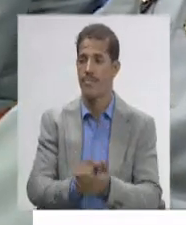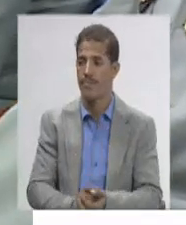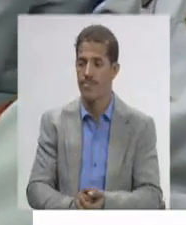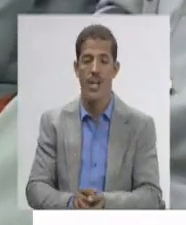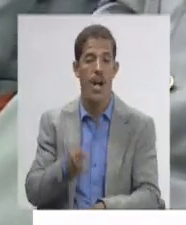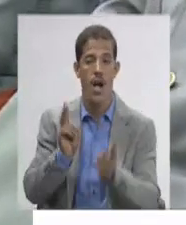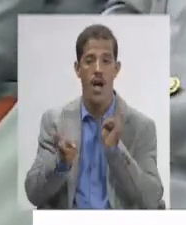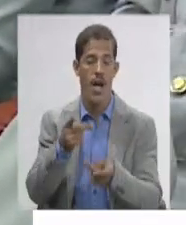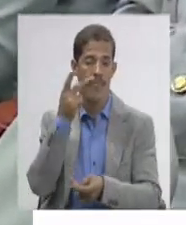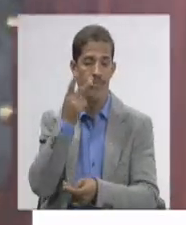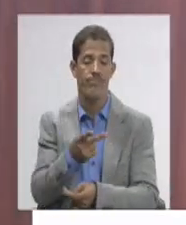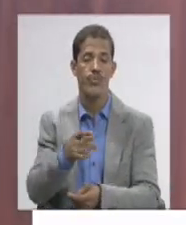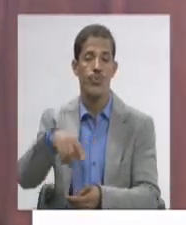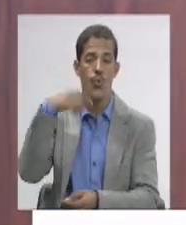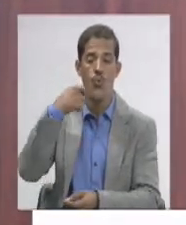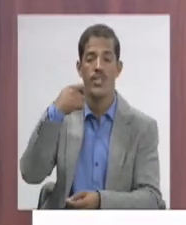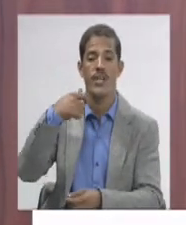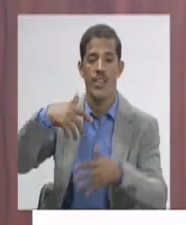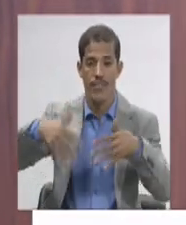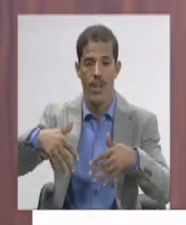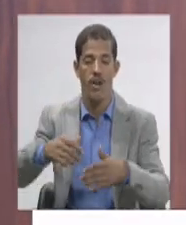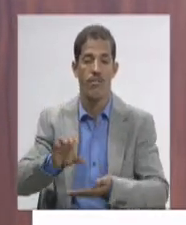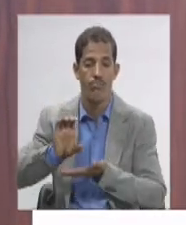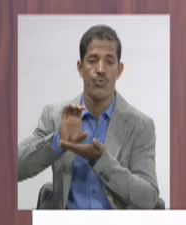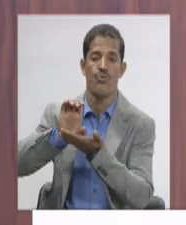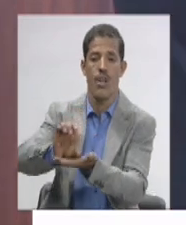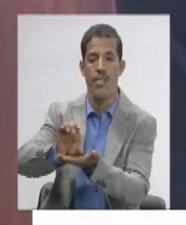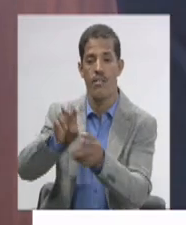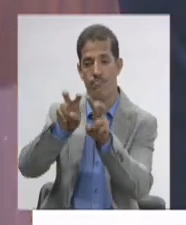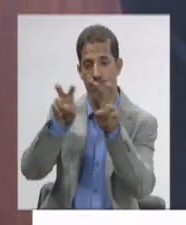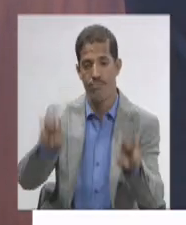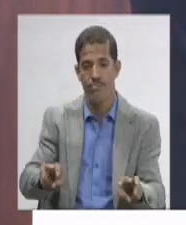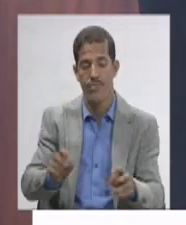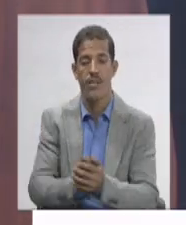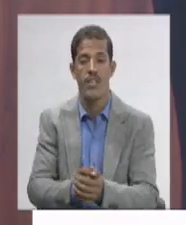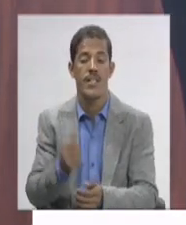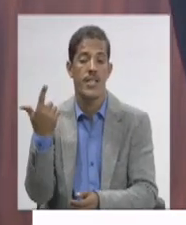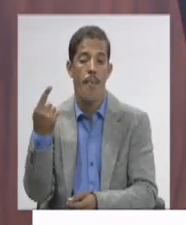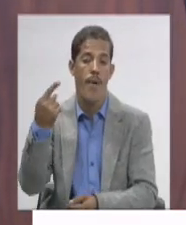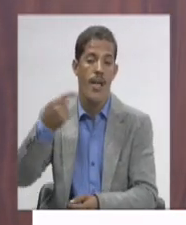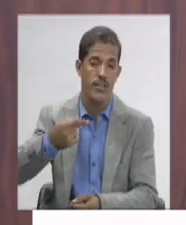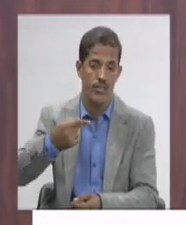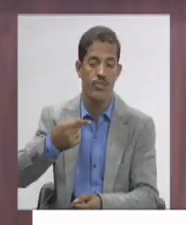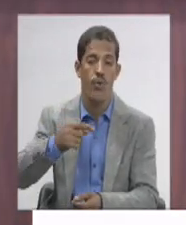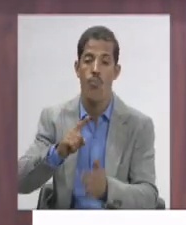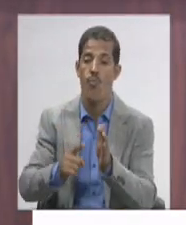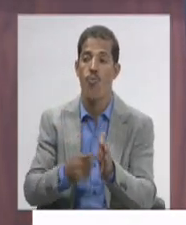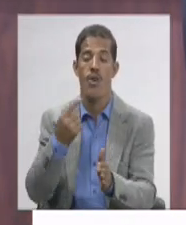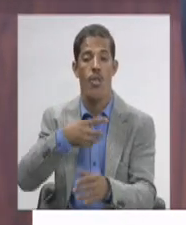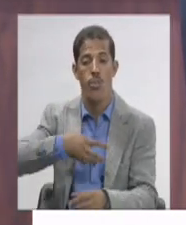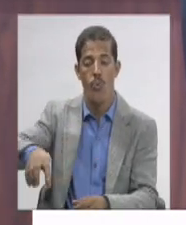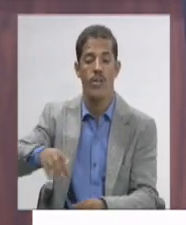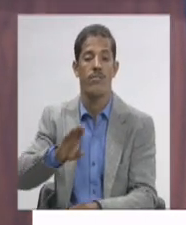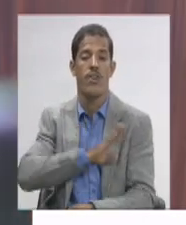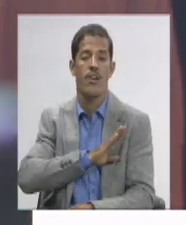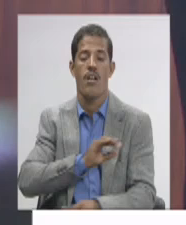قدم وزير الدفاع الوطني شهادات الاركان للمتفوقين من الدفعه السابعه عشره والاول من دوره الاركان